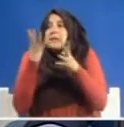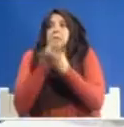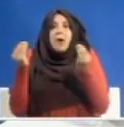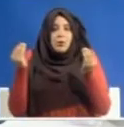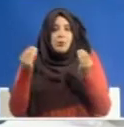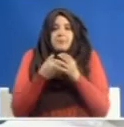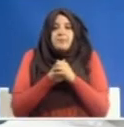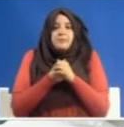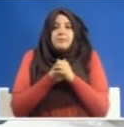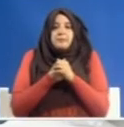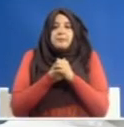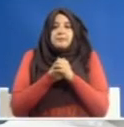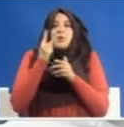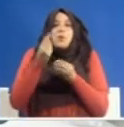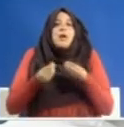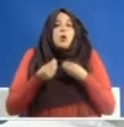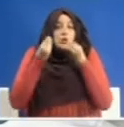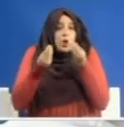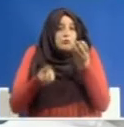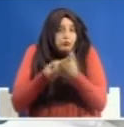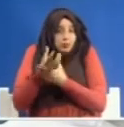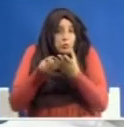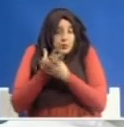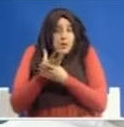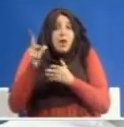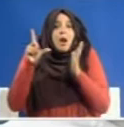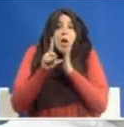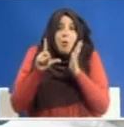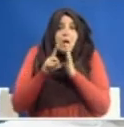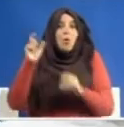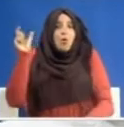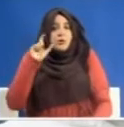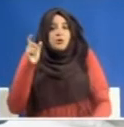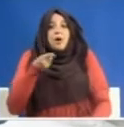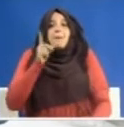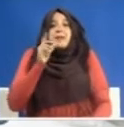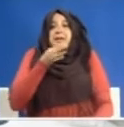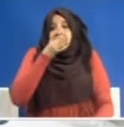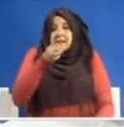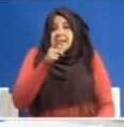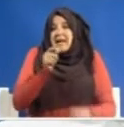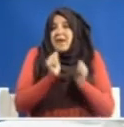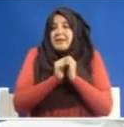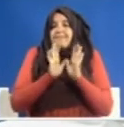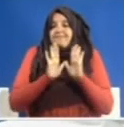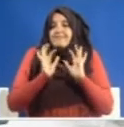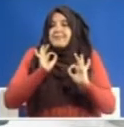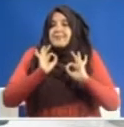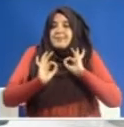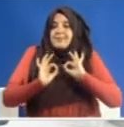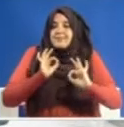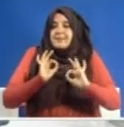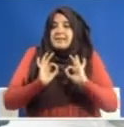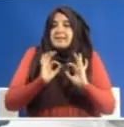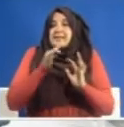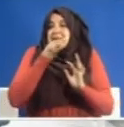في النهاية أعطيت لكم المعطيات الشرعية والقانونية، ولكن أقول ذلك وبتحفظ. على قول